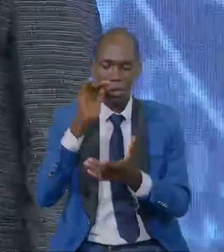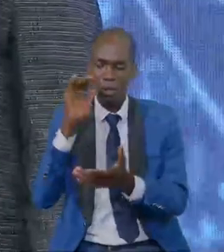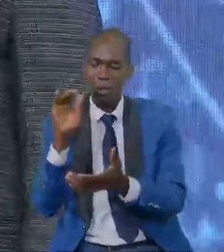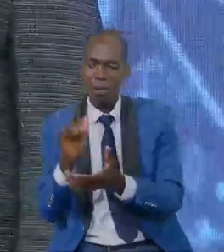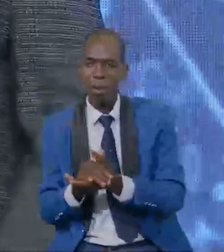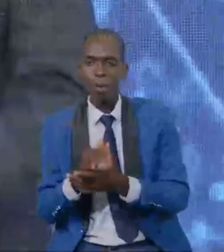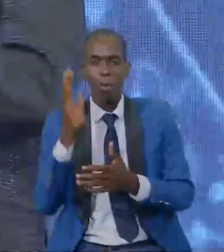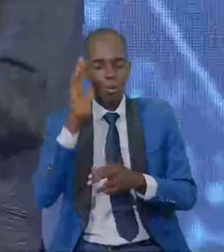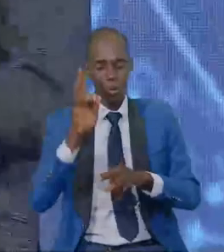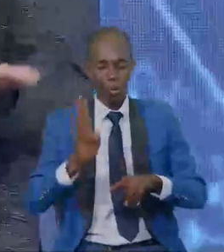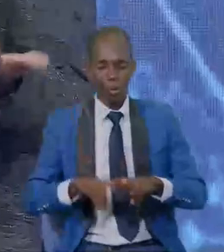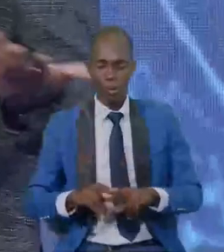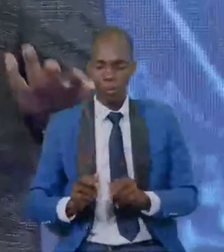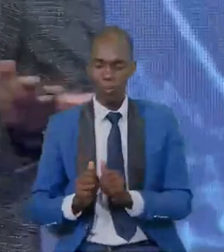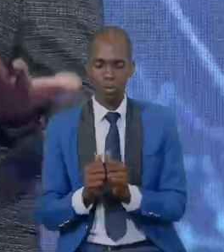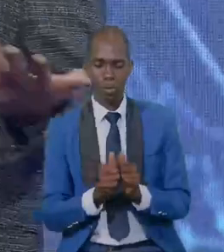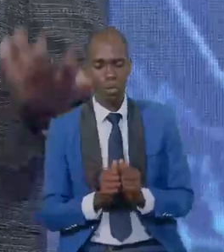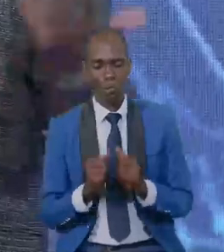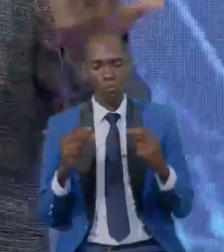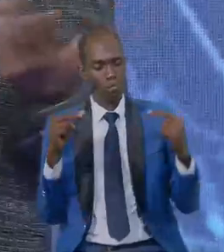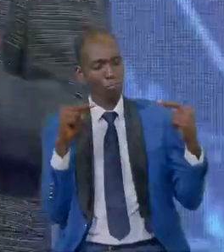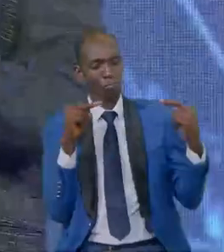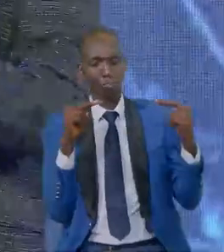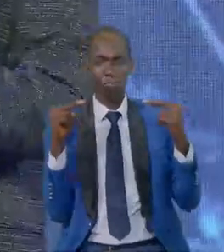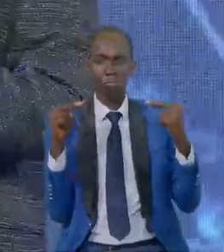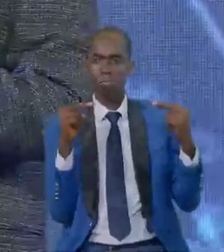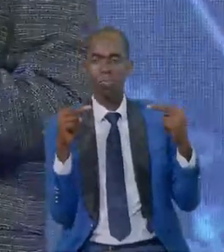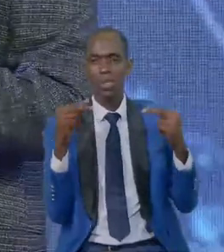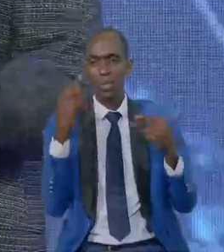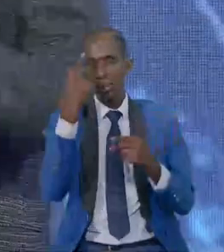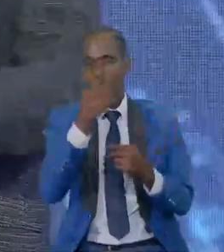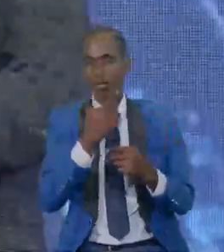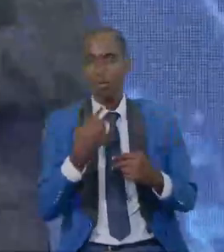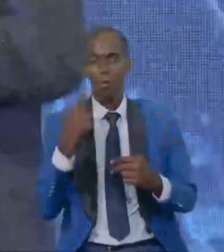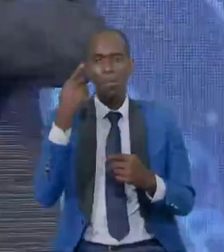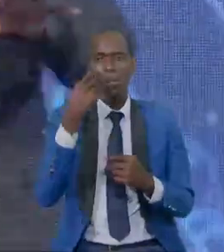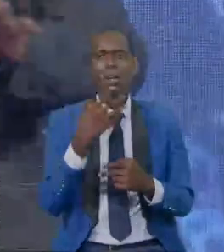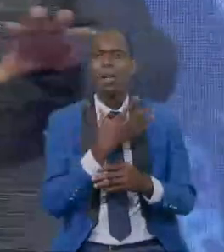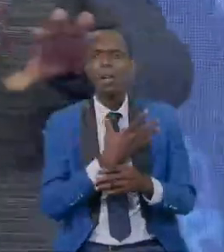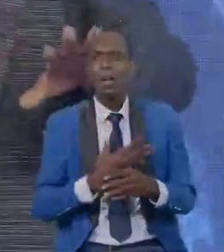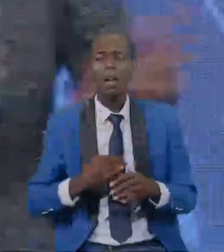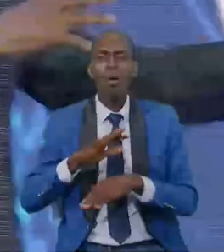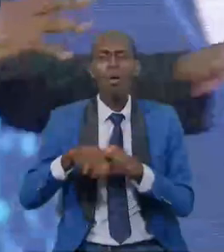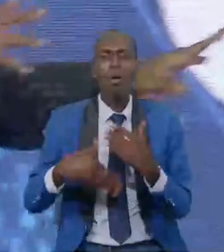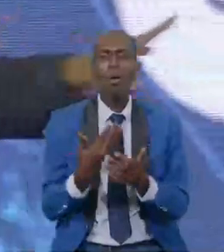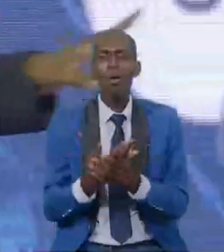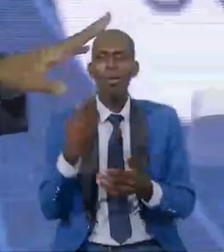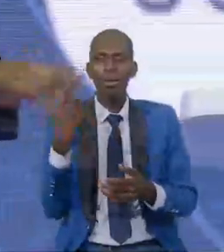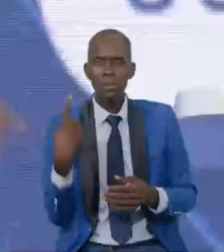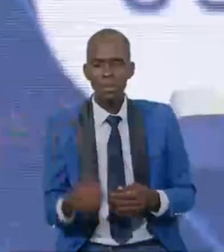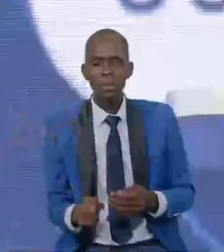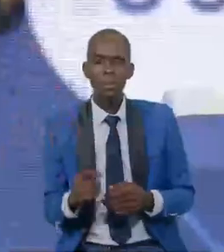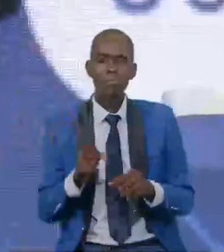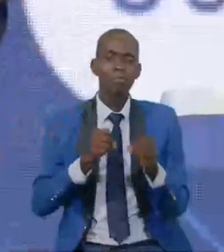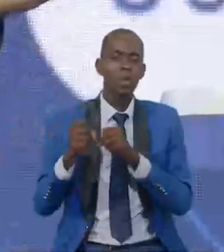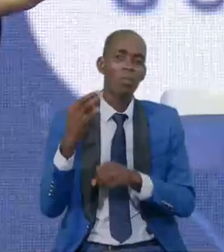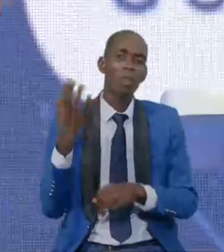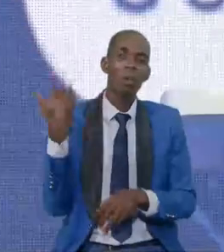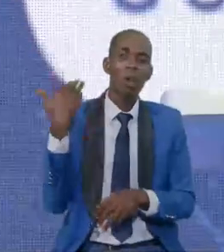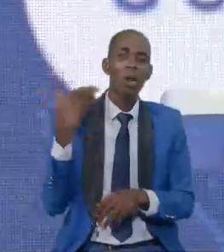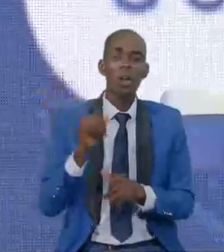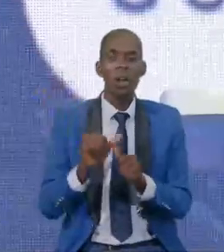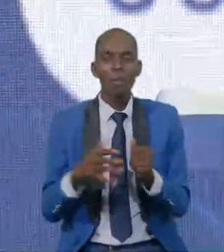will sit down, they look at one another face to face, and then all the ribs of the past,